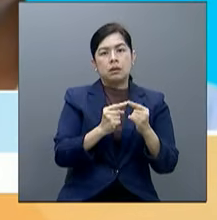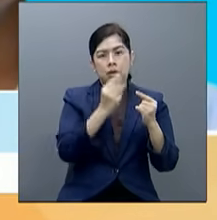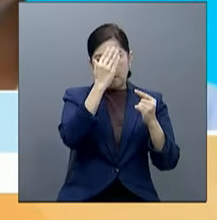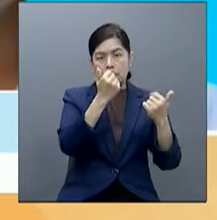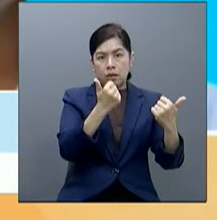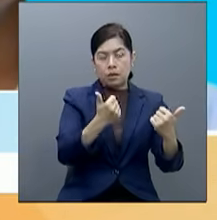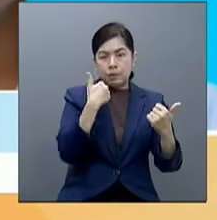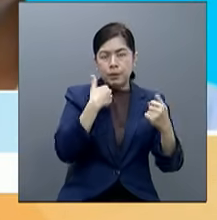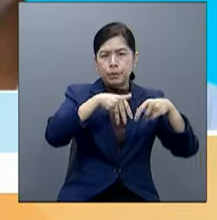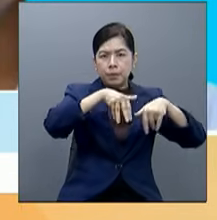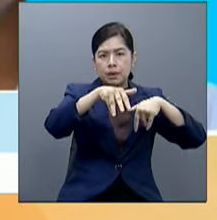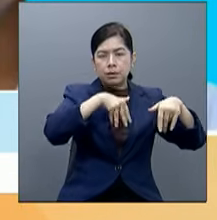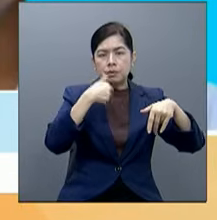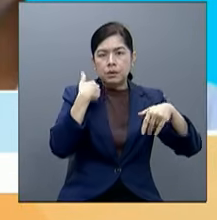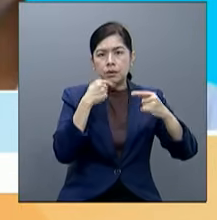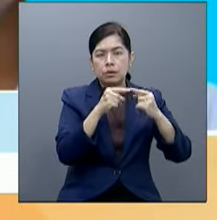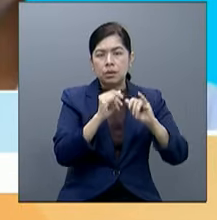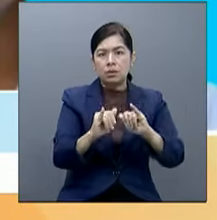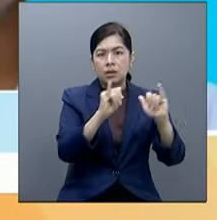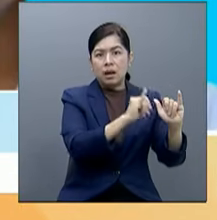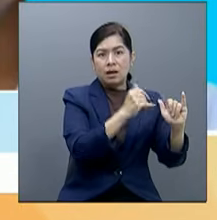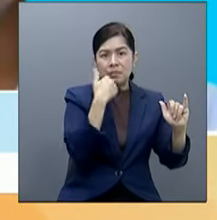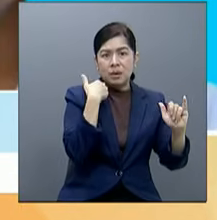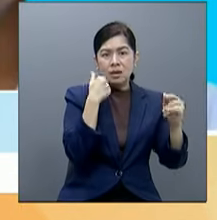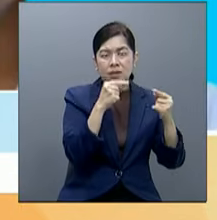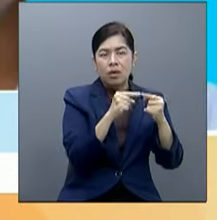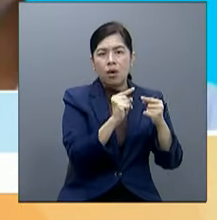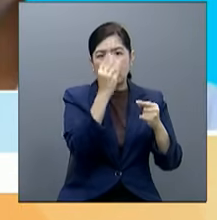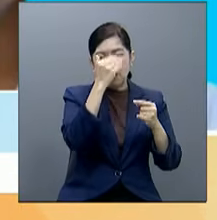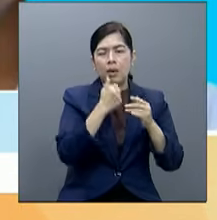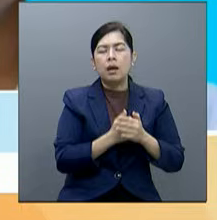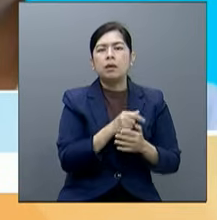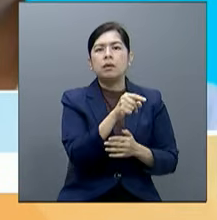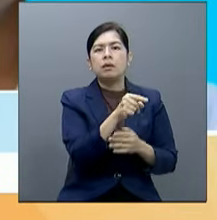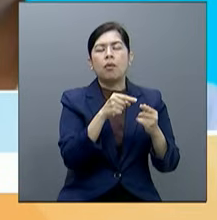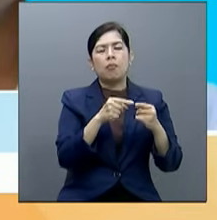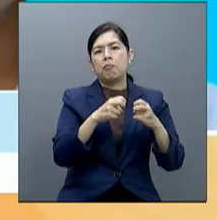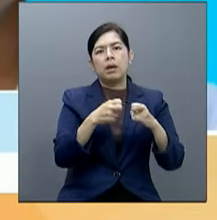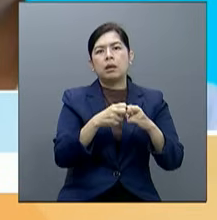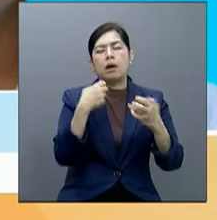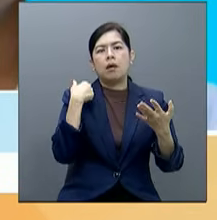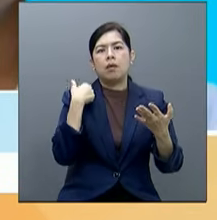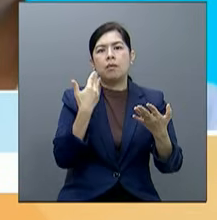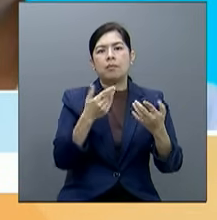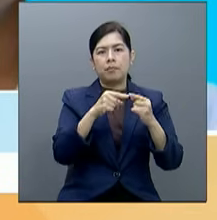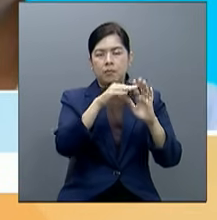หนีขึ้นบนที่สูงเพื่อเอาชีวิตรอดก่อนยังไม่ทันจะได้ขนอะไรออกมาด้วย